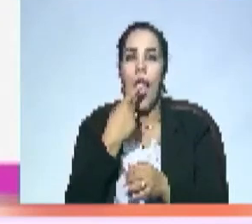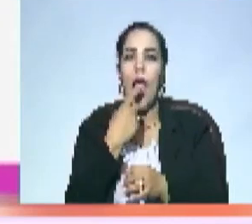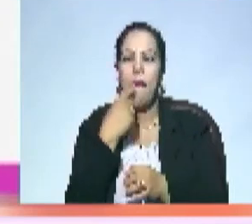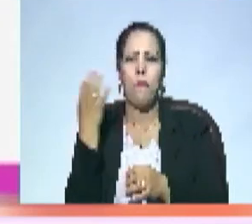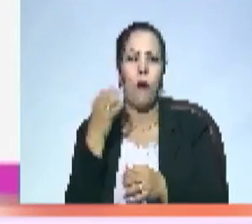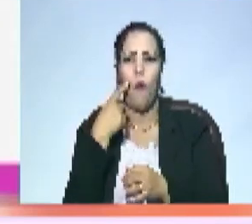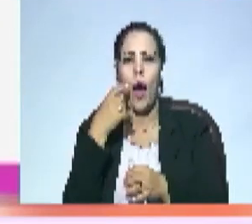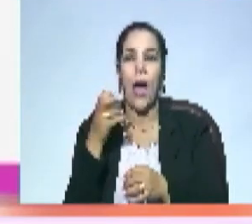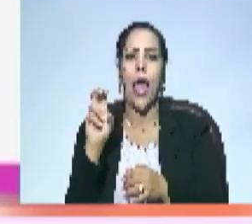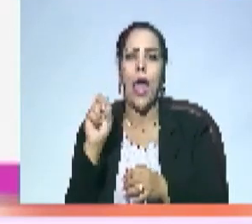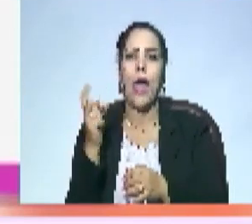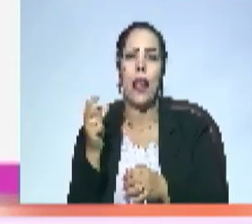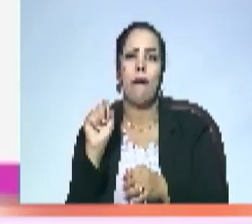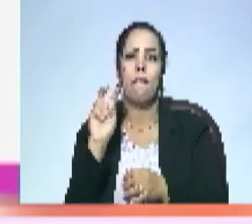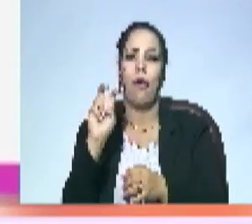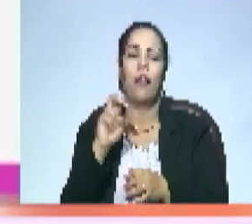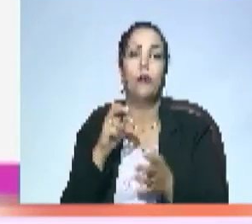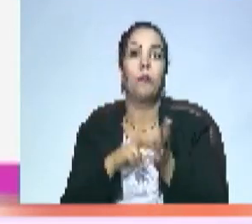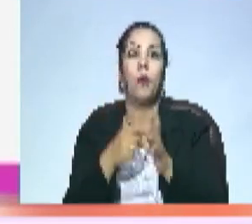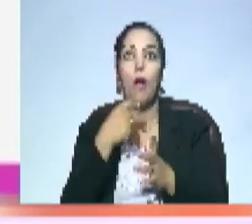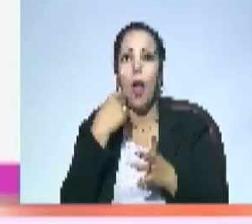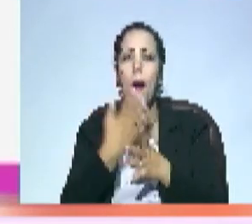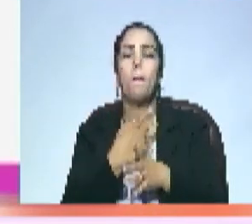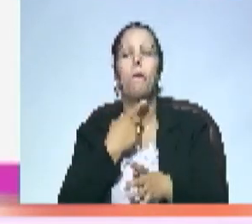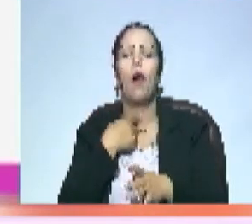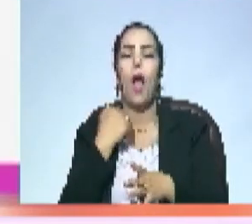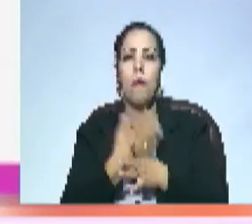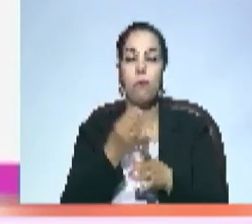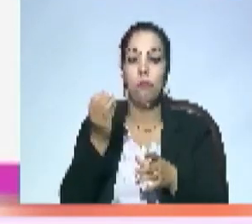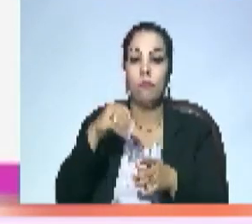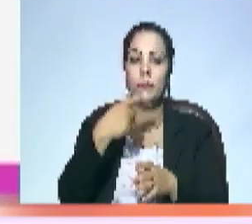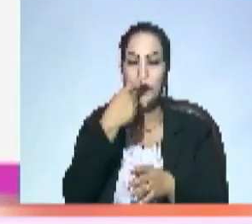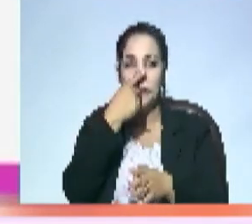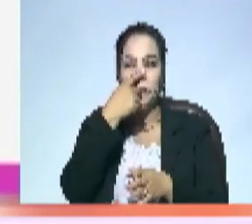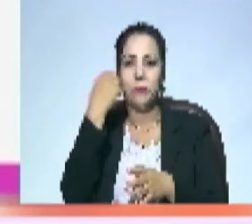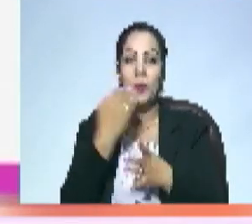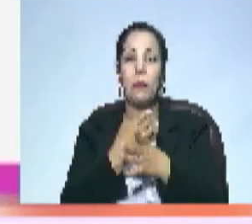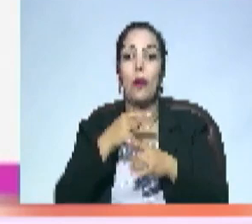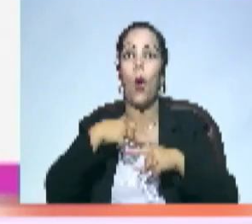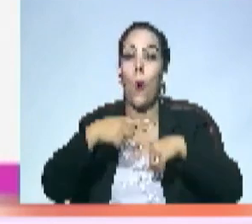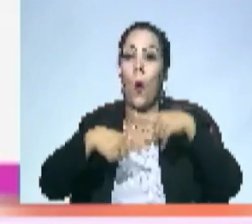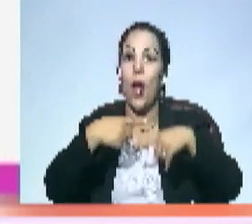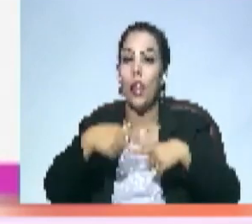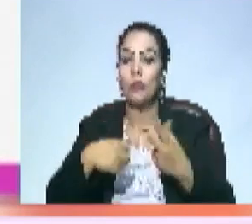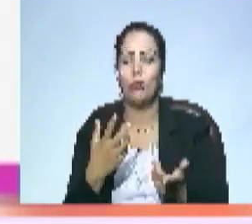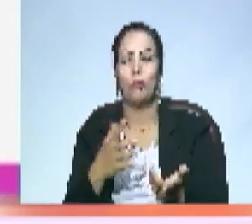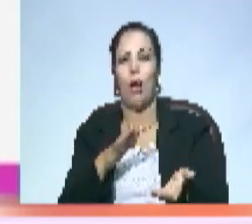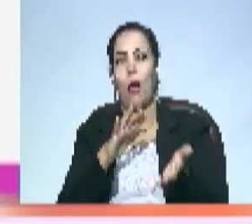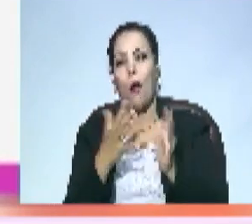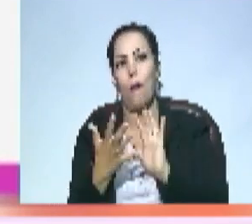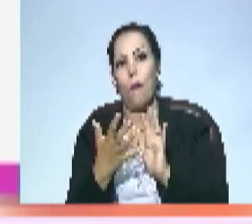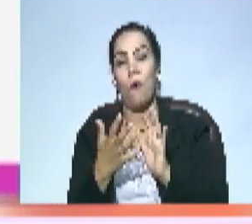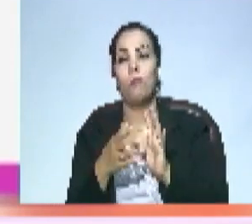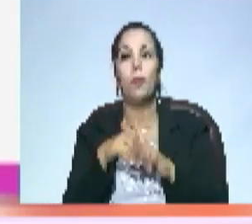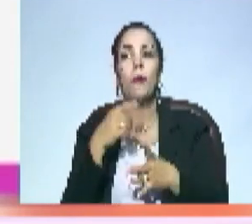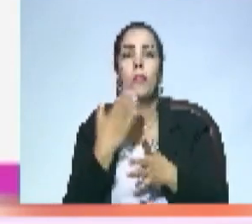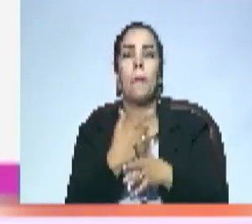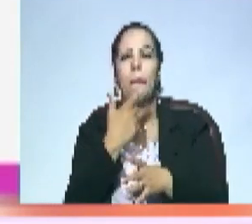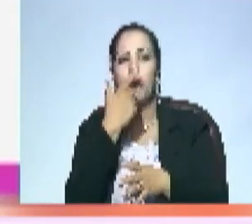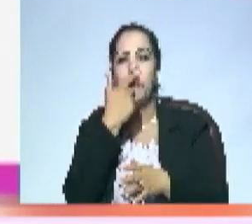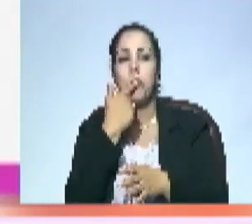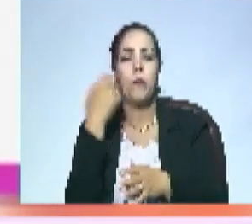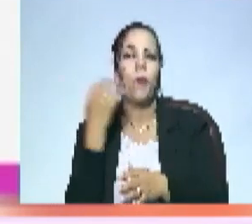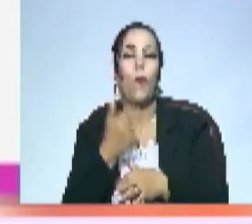دايما الحاجات اللي هي بيبقى فيها لحمه معصجه انا بحب احط فيها قرفه سواء جلاش او حلوه قوي بتديها تيست